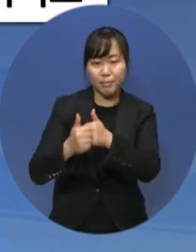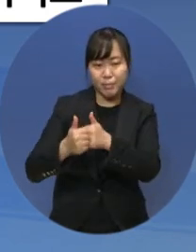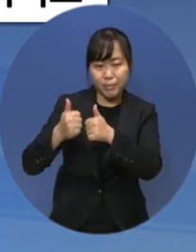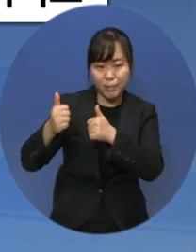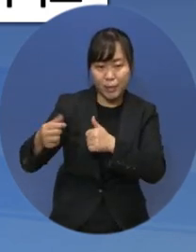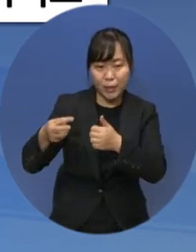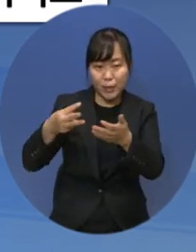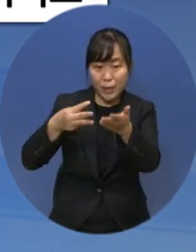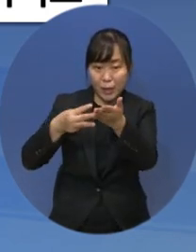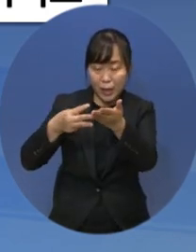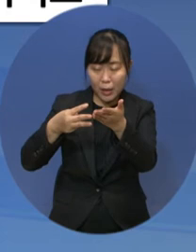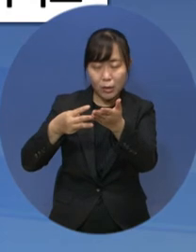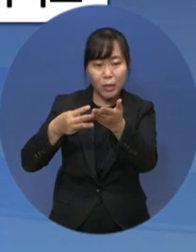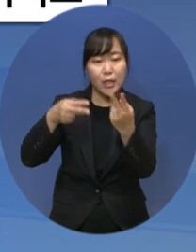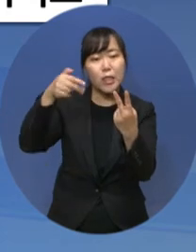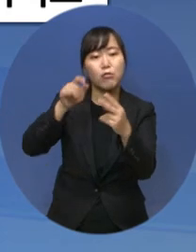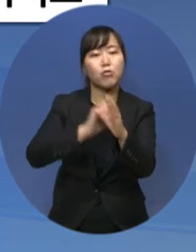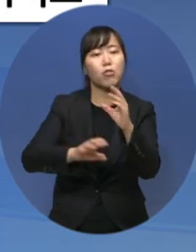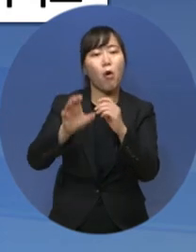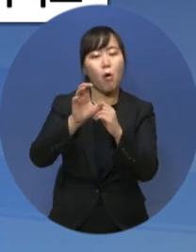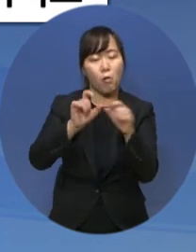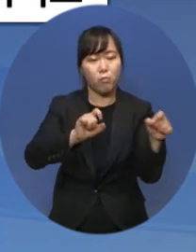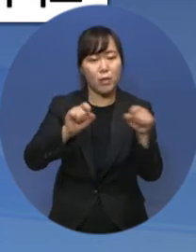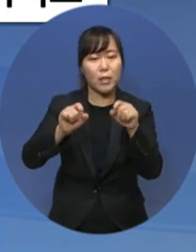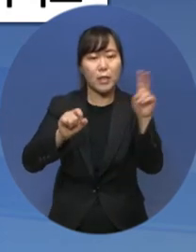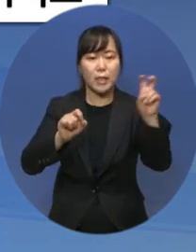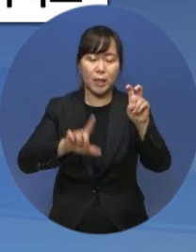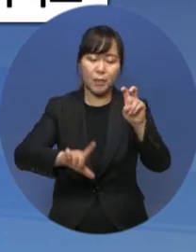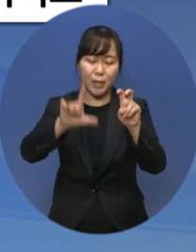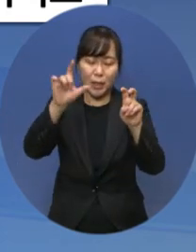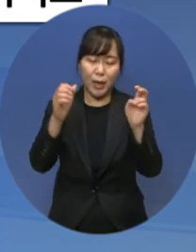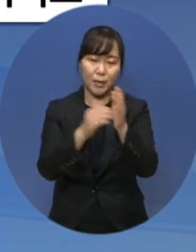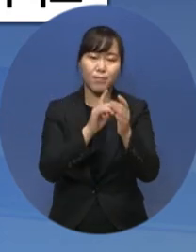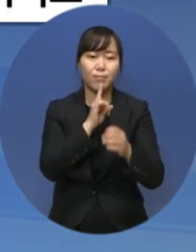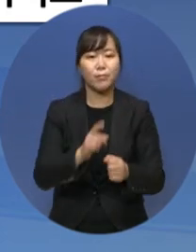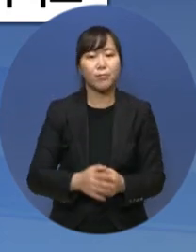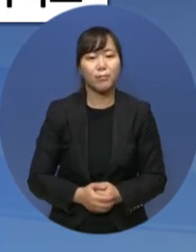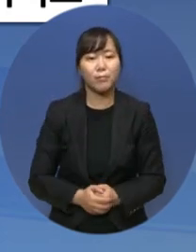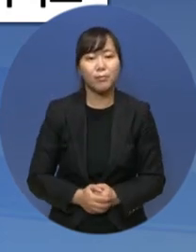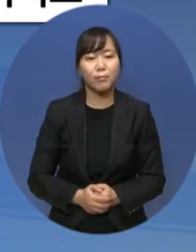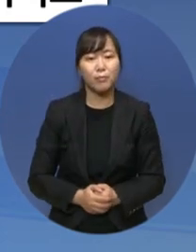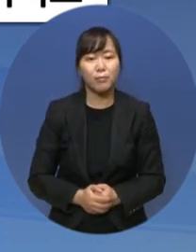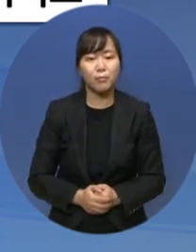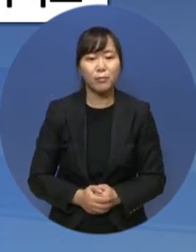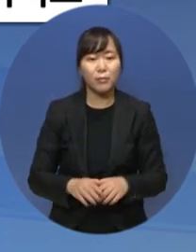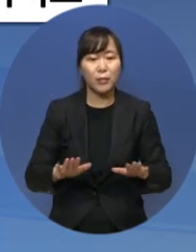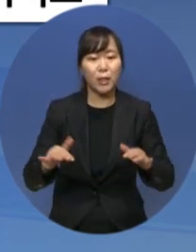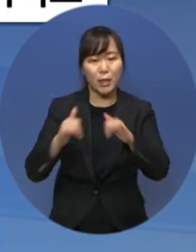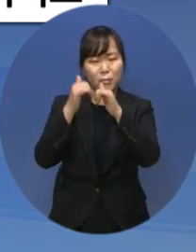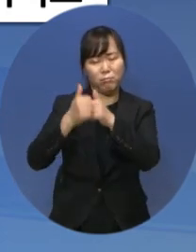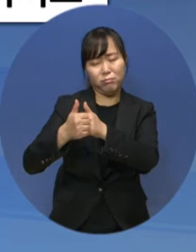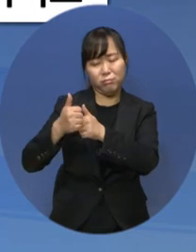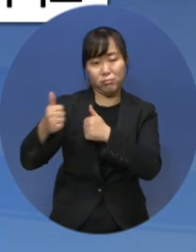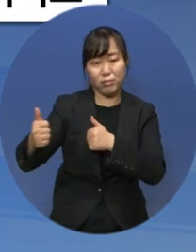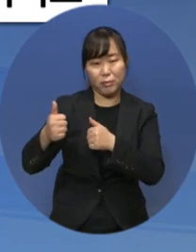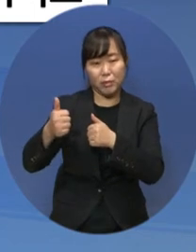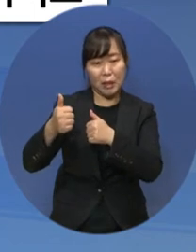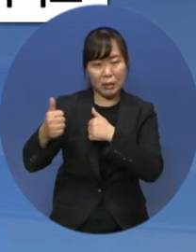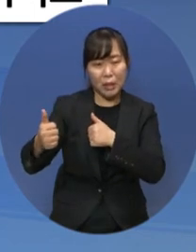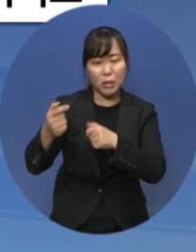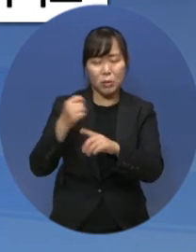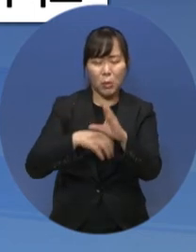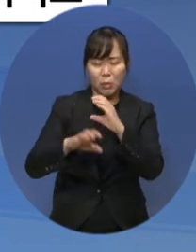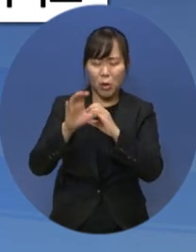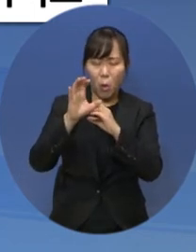거리두기 2단계는 2주간 연장해 20일까지 유지됩니다. 지금은 사회적 거리두기의 노력이 조금